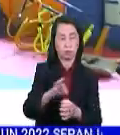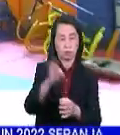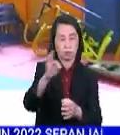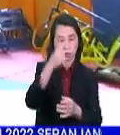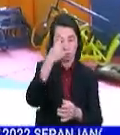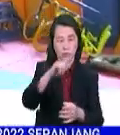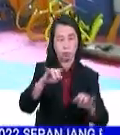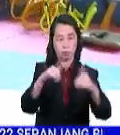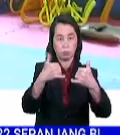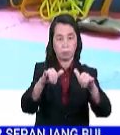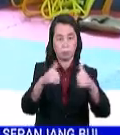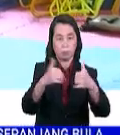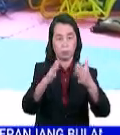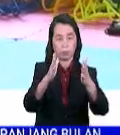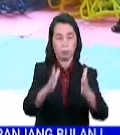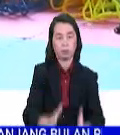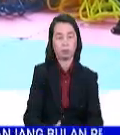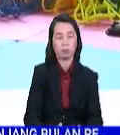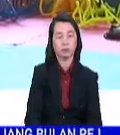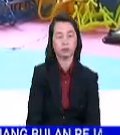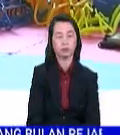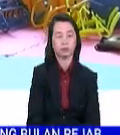atlet.